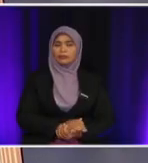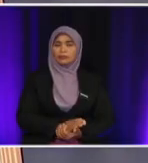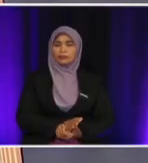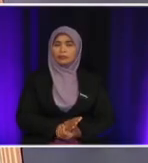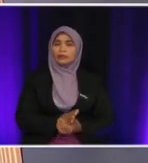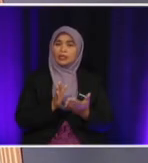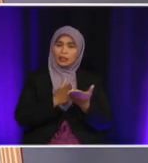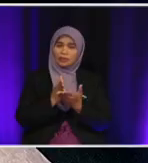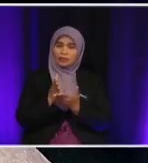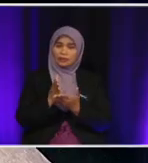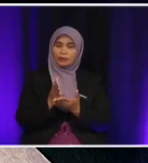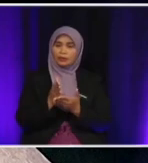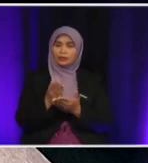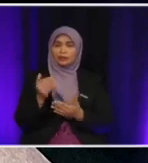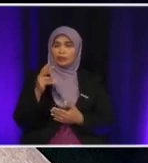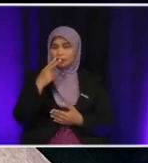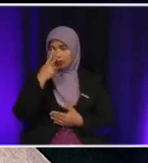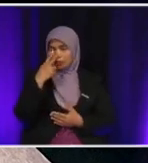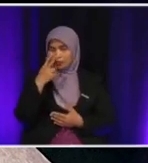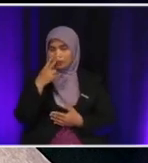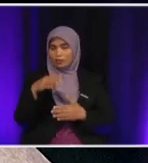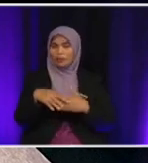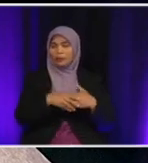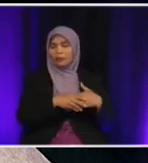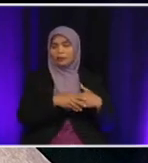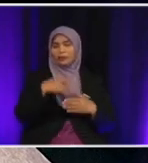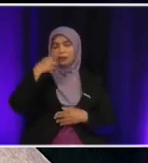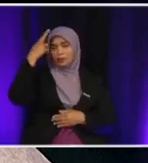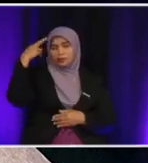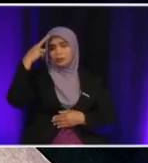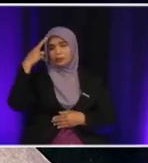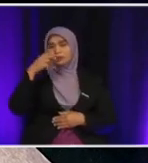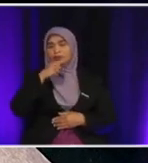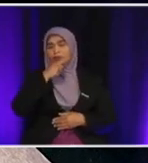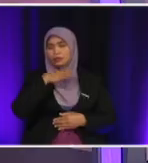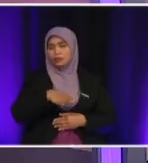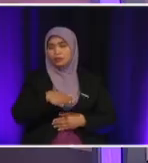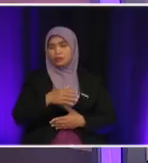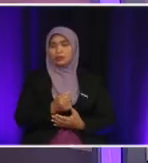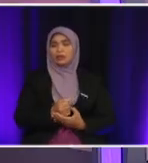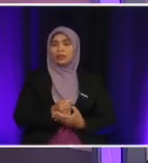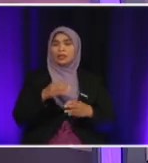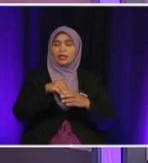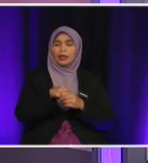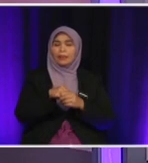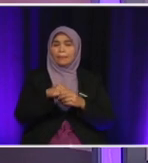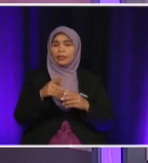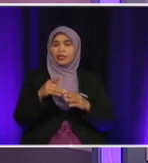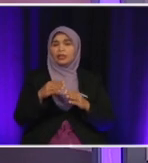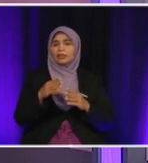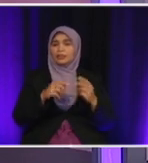seterusnya Mari kita lihat kepimpinan Rasulullah Shallallahu Alaihi Wasallam dalam aspek